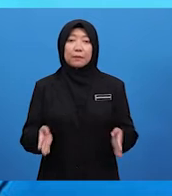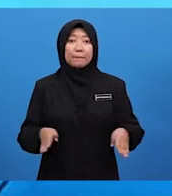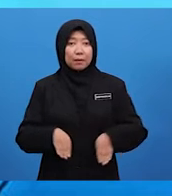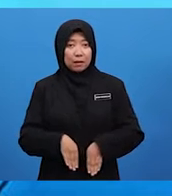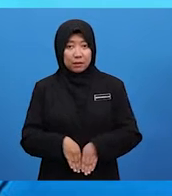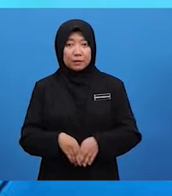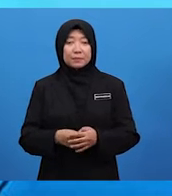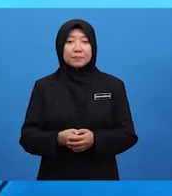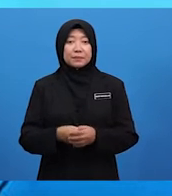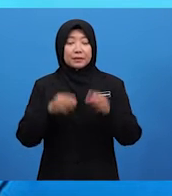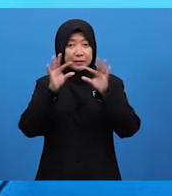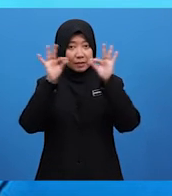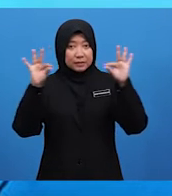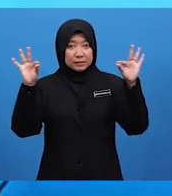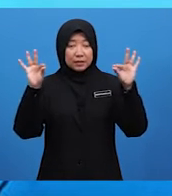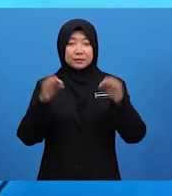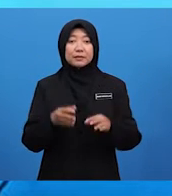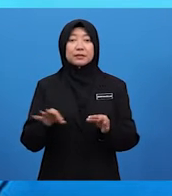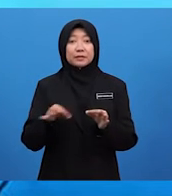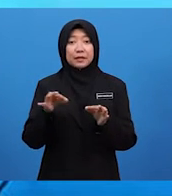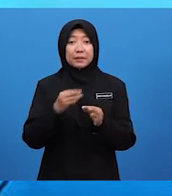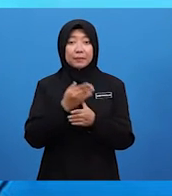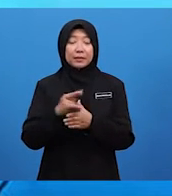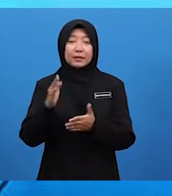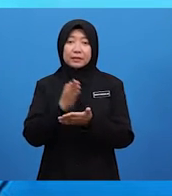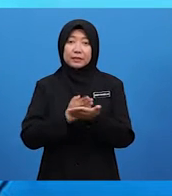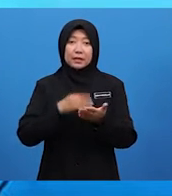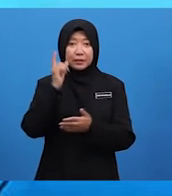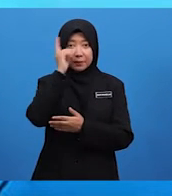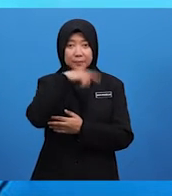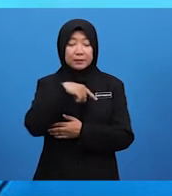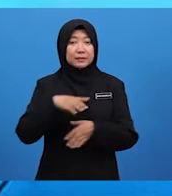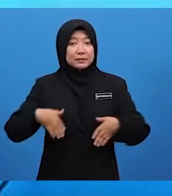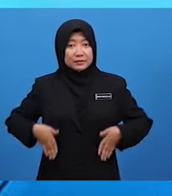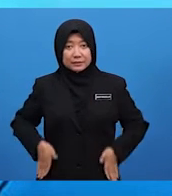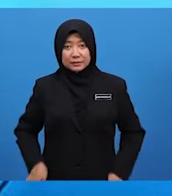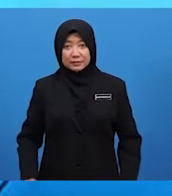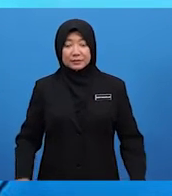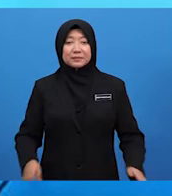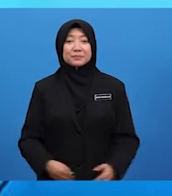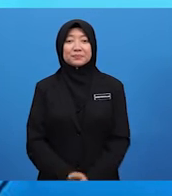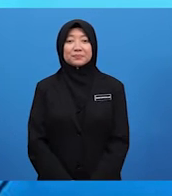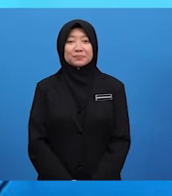ialah lisu hiasan yang dijahit pada bahagian tengah hadapan skirt.